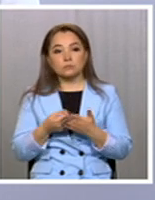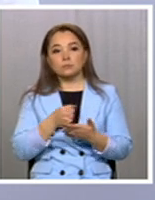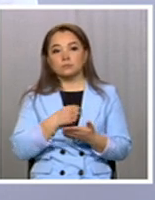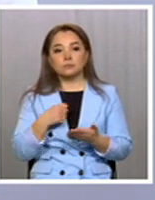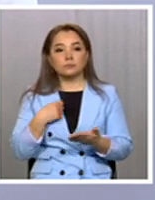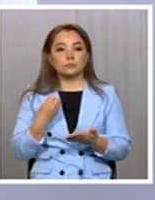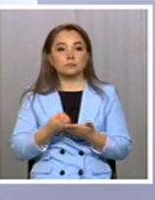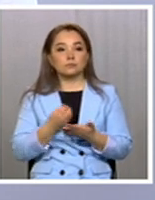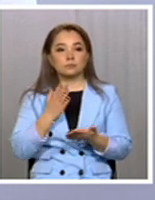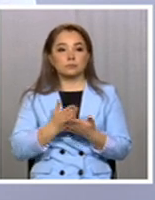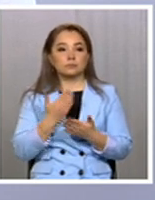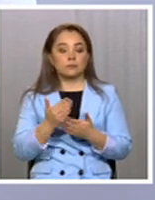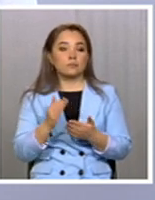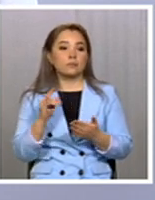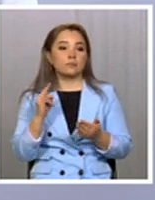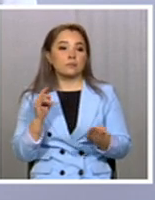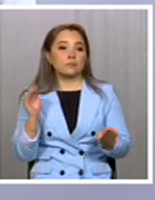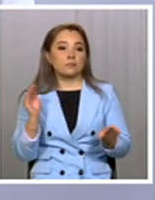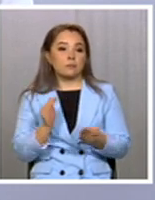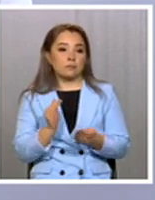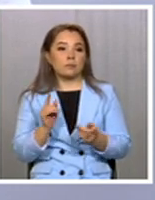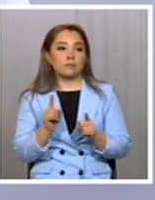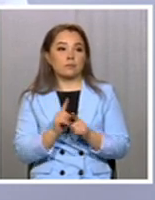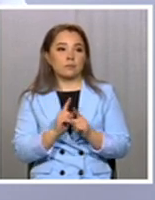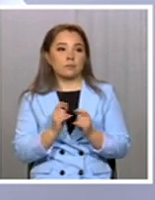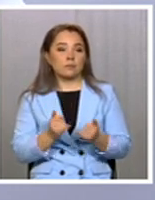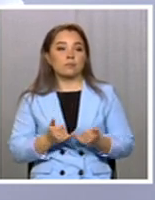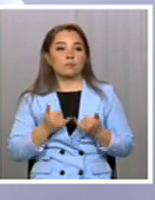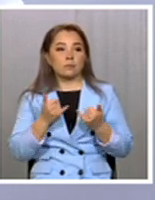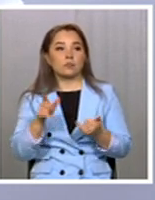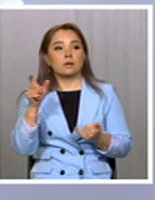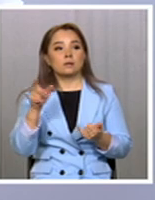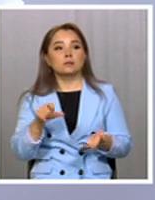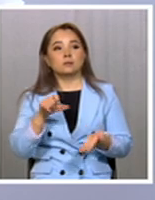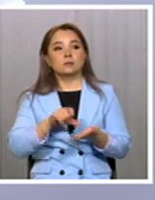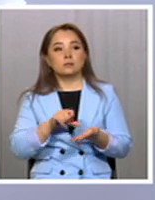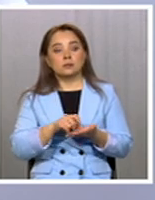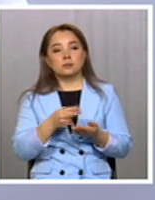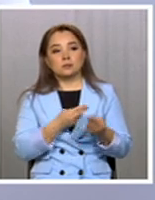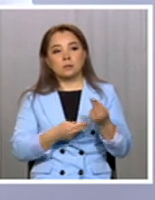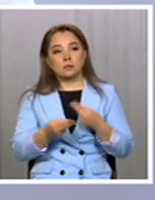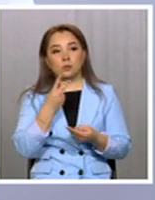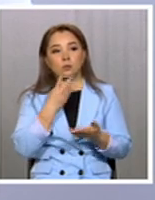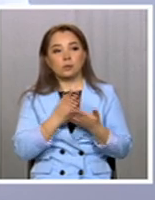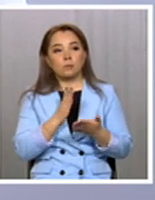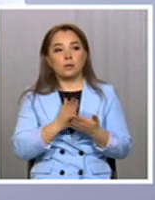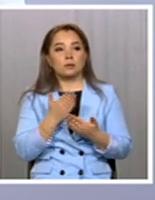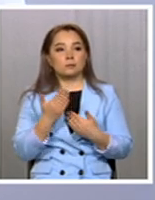қымбаттысы баласында құрбан ете алатын адамды дәріптейді.